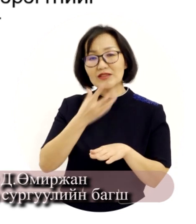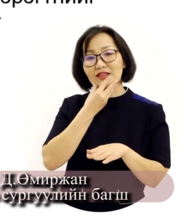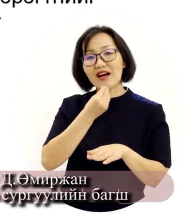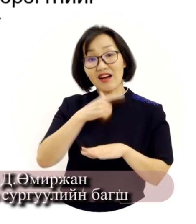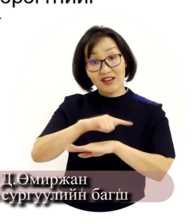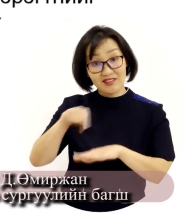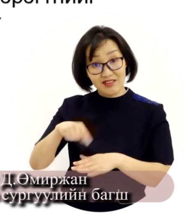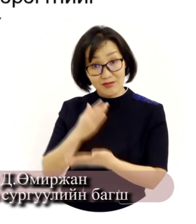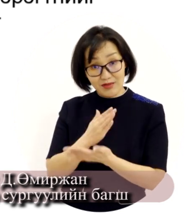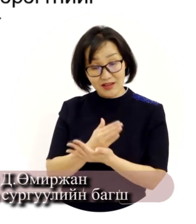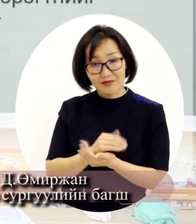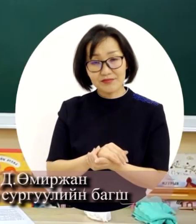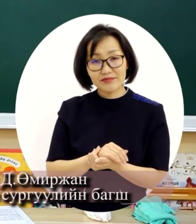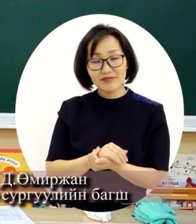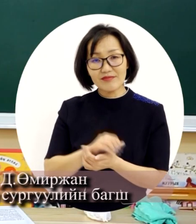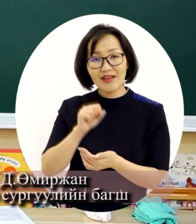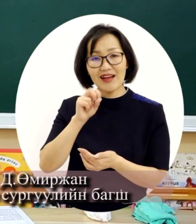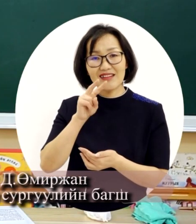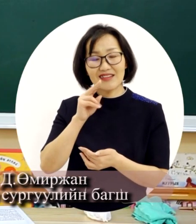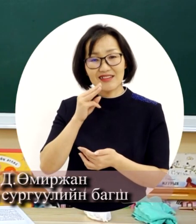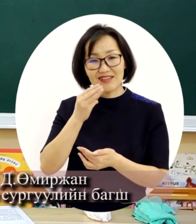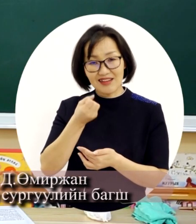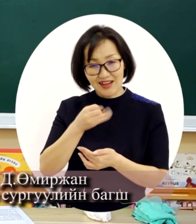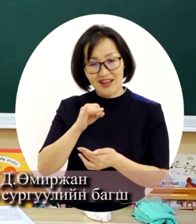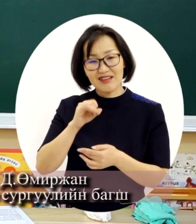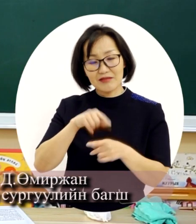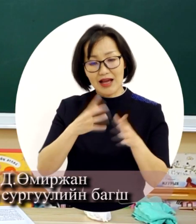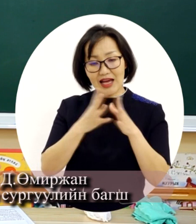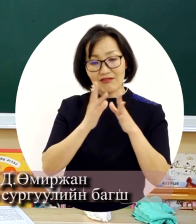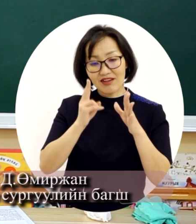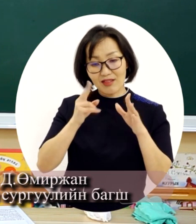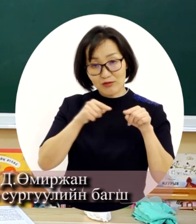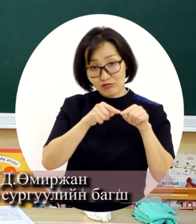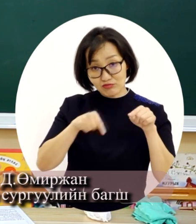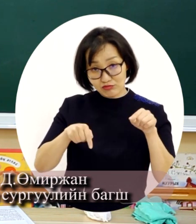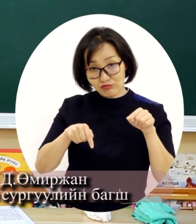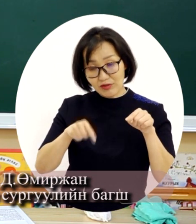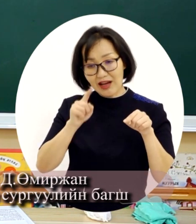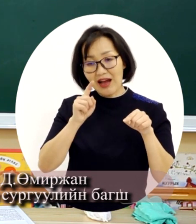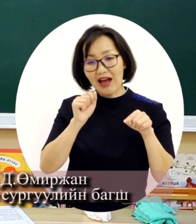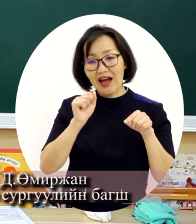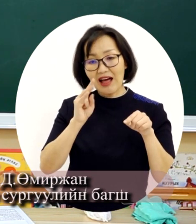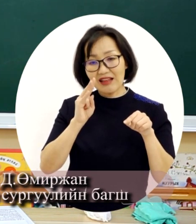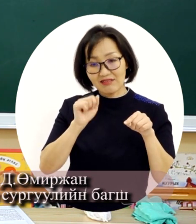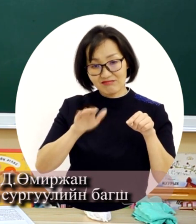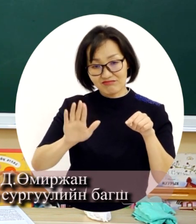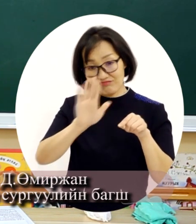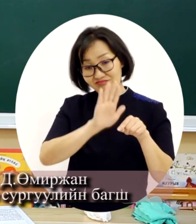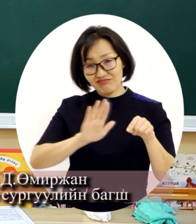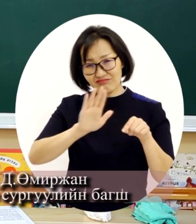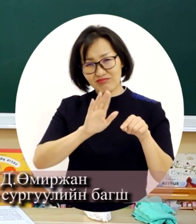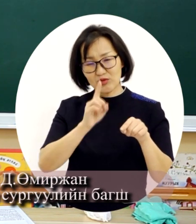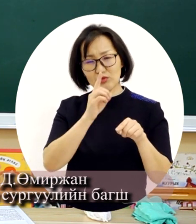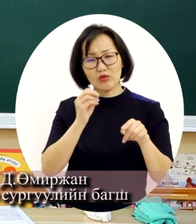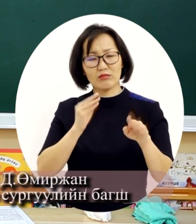шекарасы тарихи ескертуіміз. Тақтаға мұғалімдерін орналастырсын. Енді ақпарат берейін. Алтай сомының оңтүстік